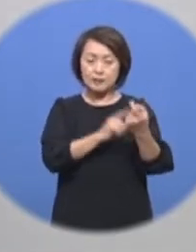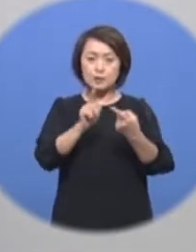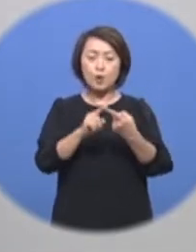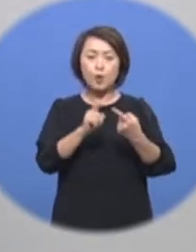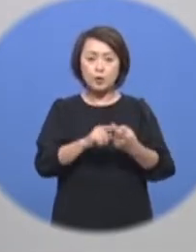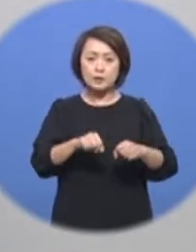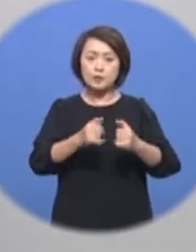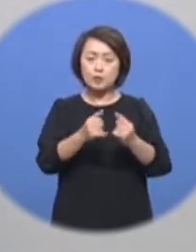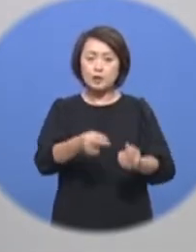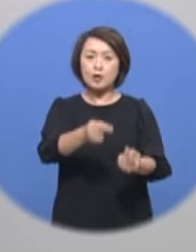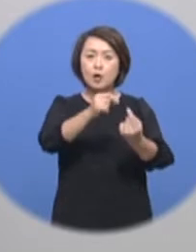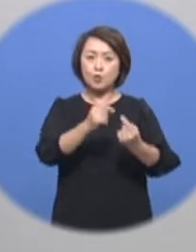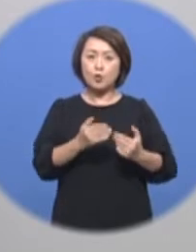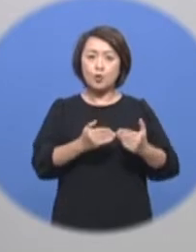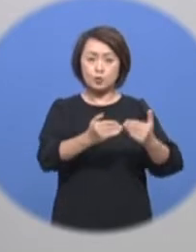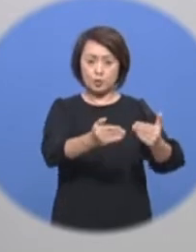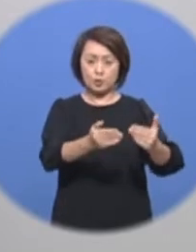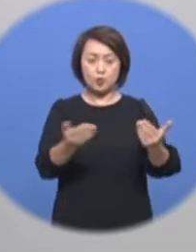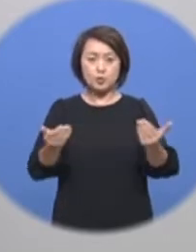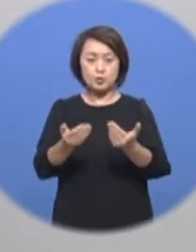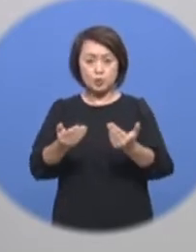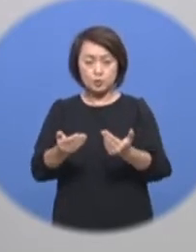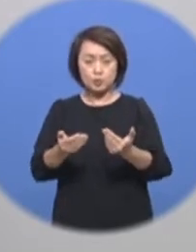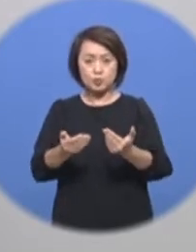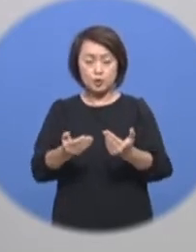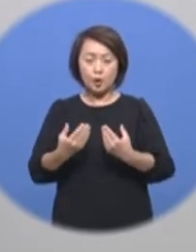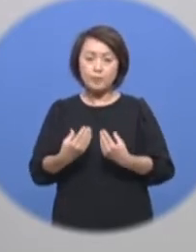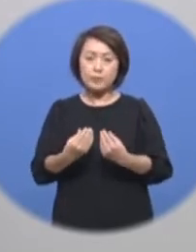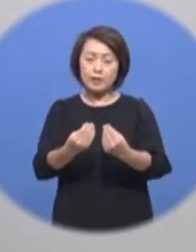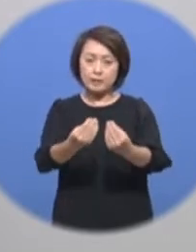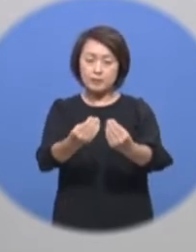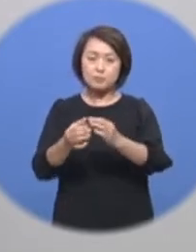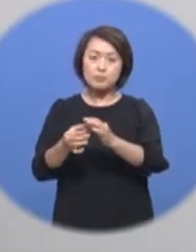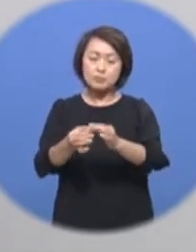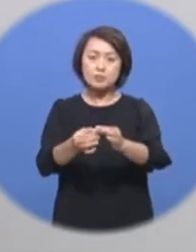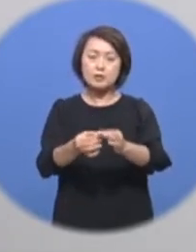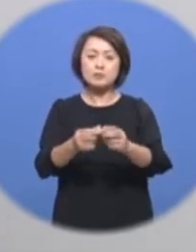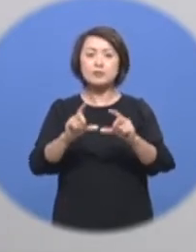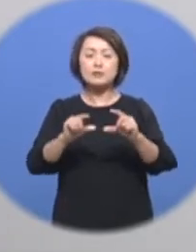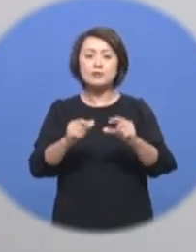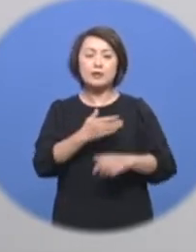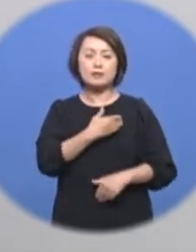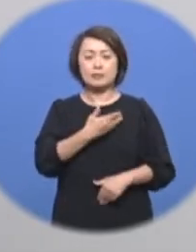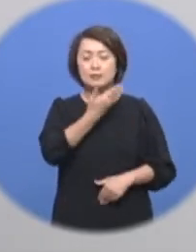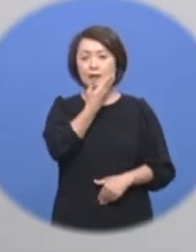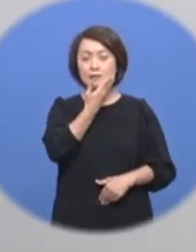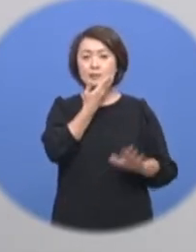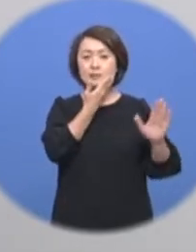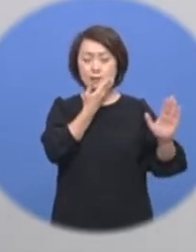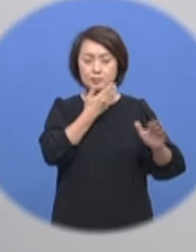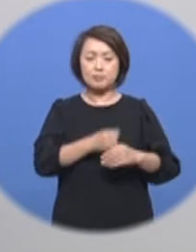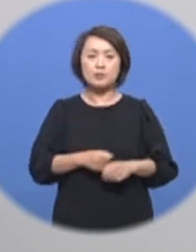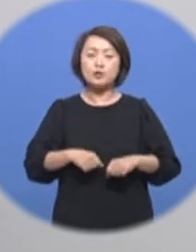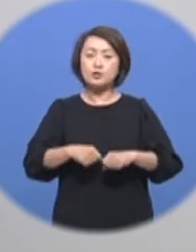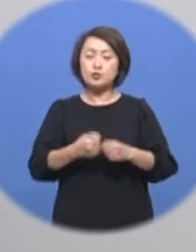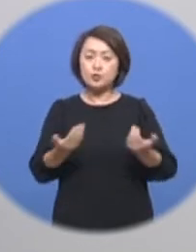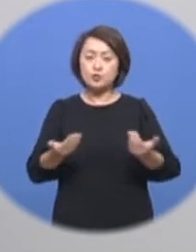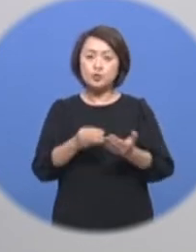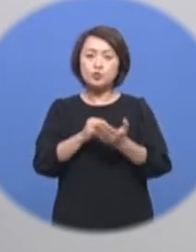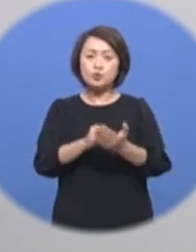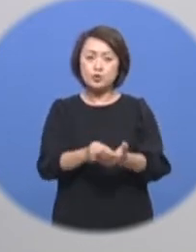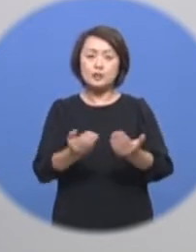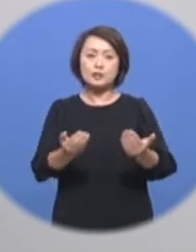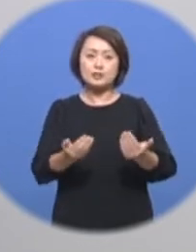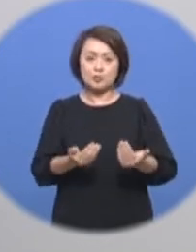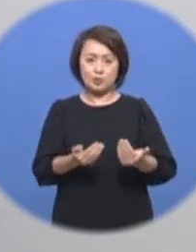雇用促進、それから職業的自立が重要と考えております。そのためには就職に必要